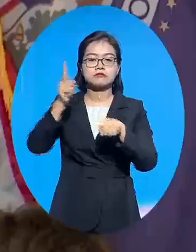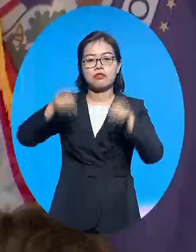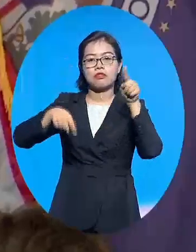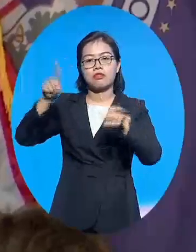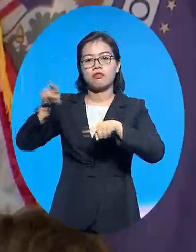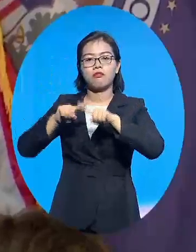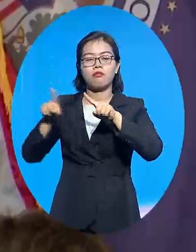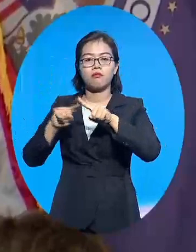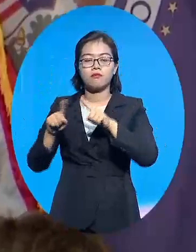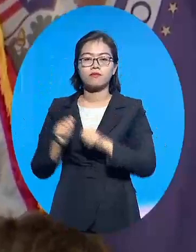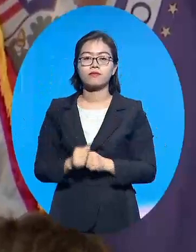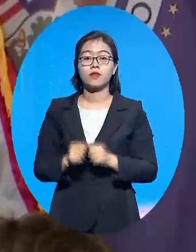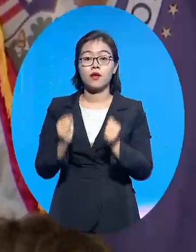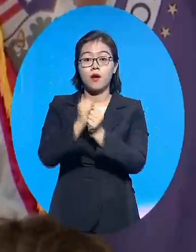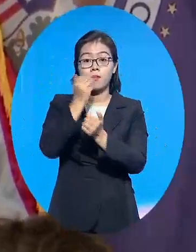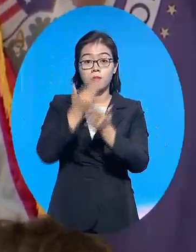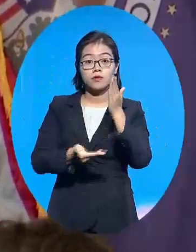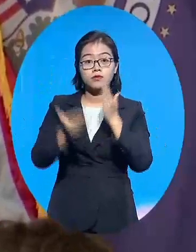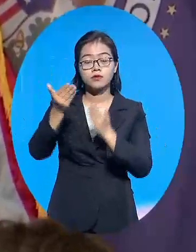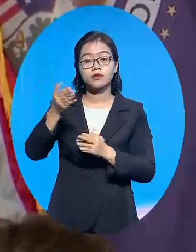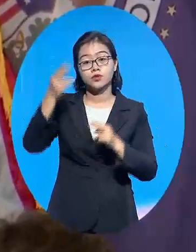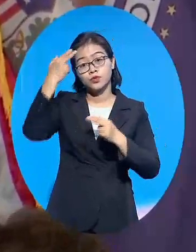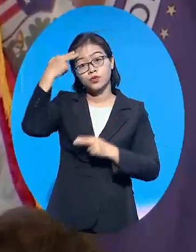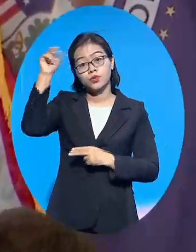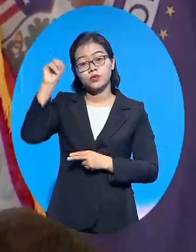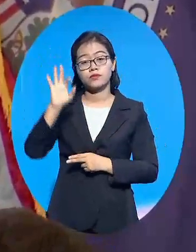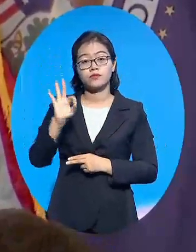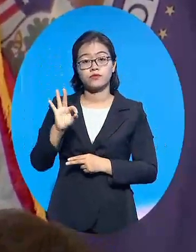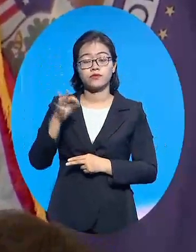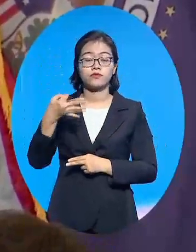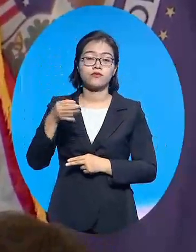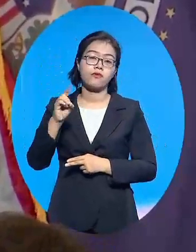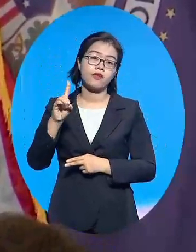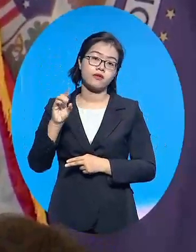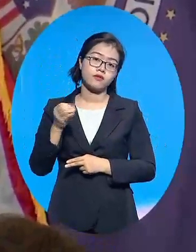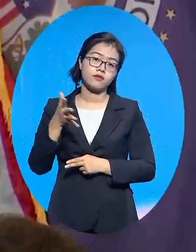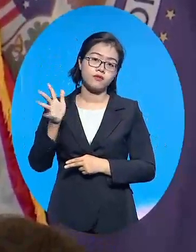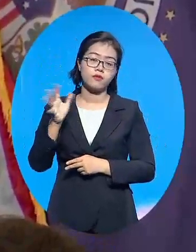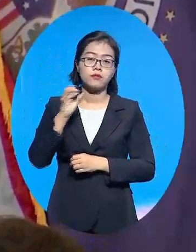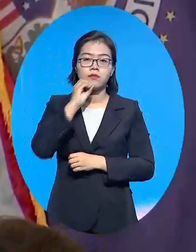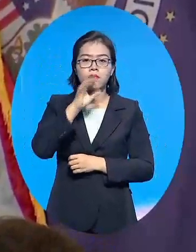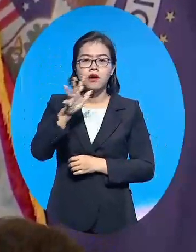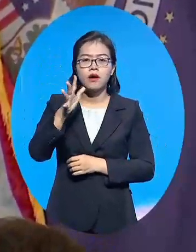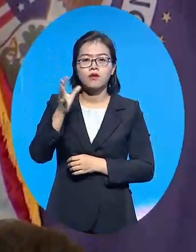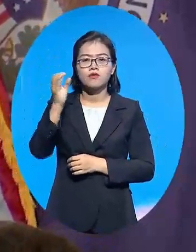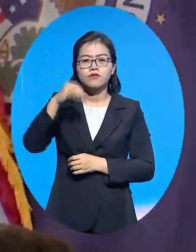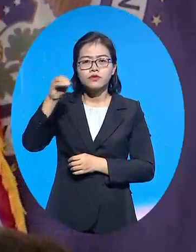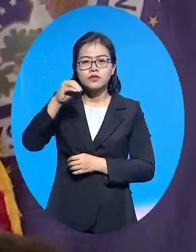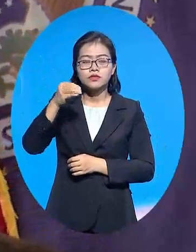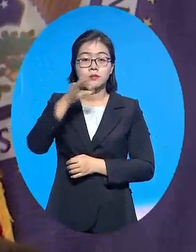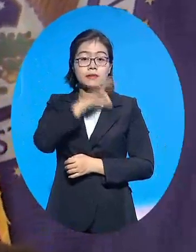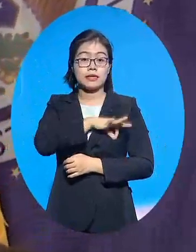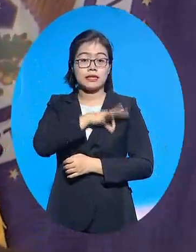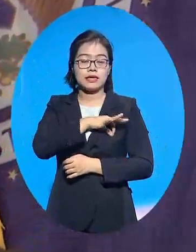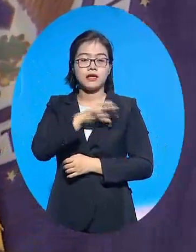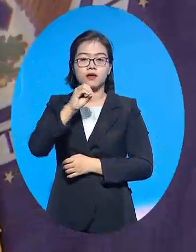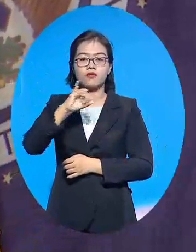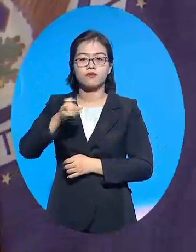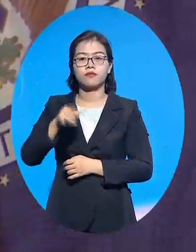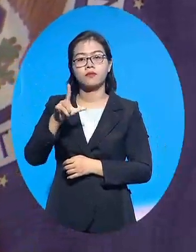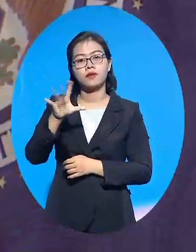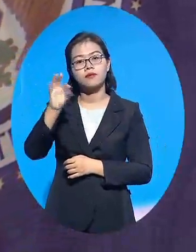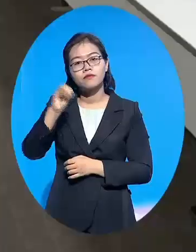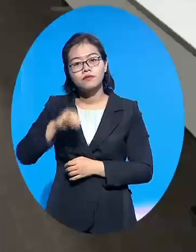phiên họp mới nhất chủ tịch fake công bố mức tăng lãi suất cơ bản 0,75 điểm phần trăm nâng phạm vi lãi suất